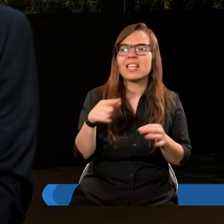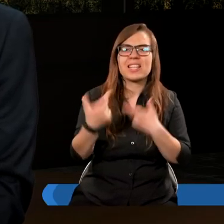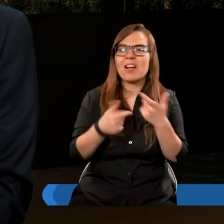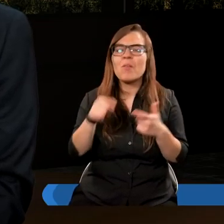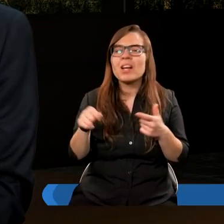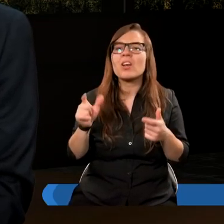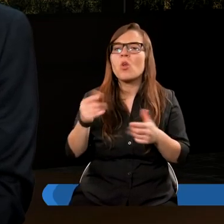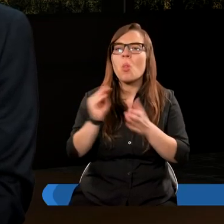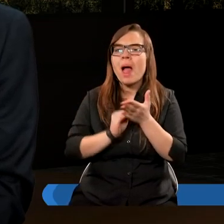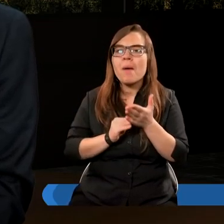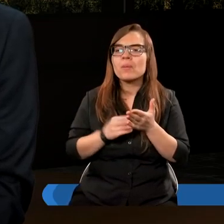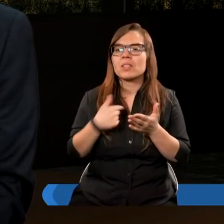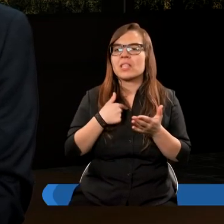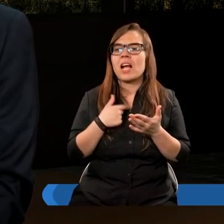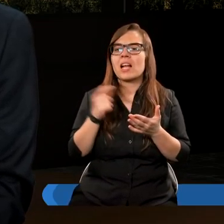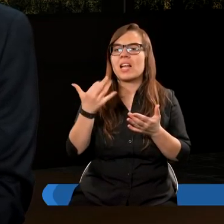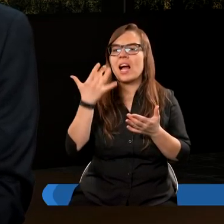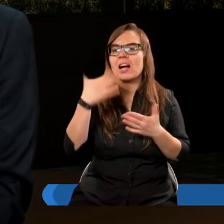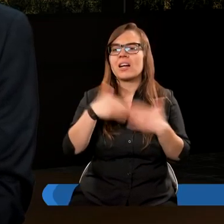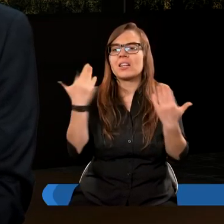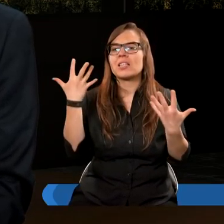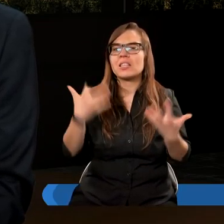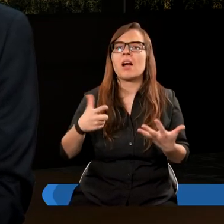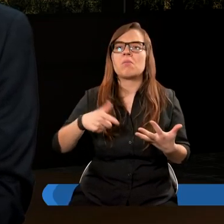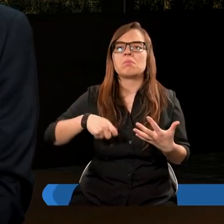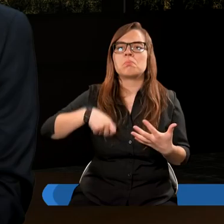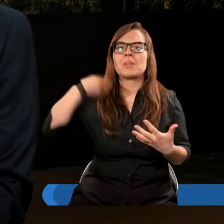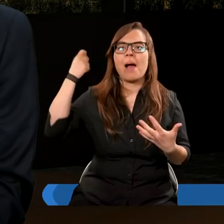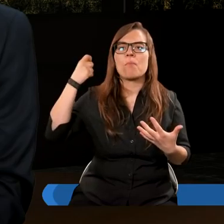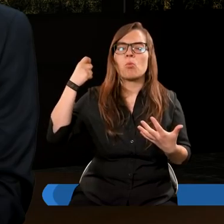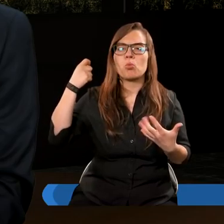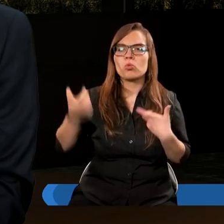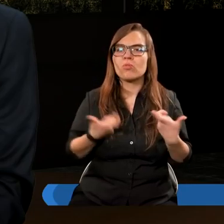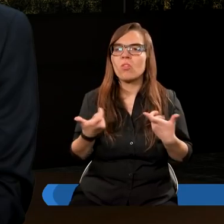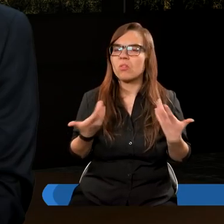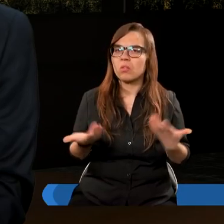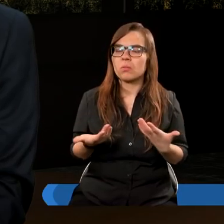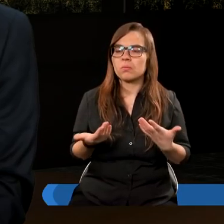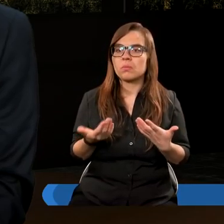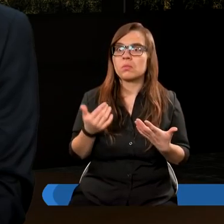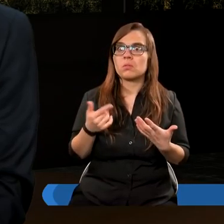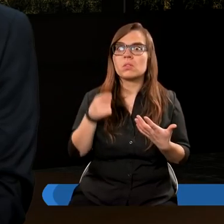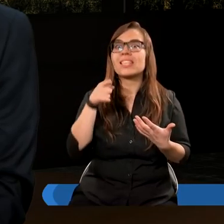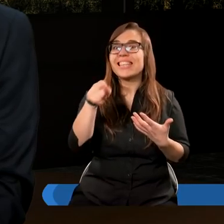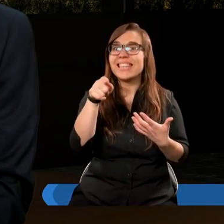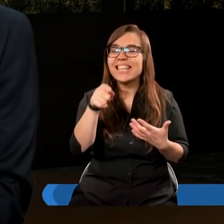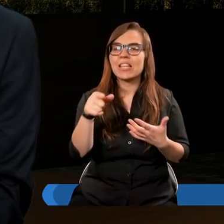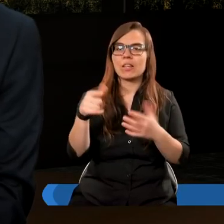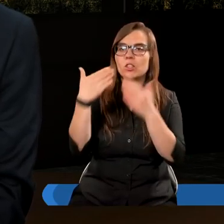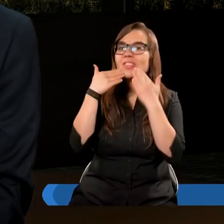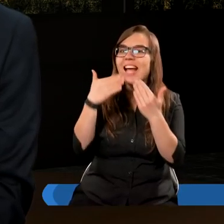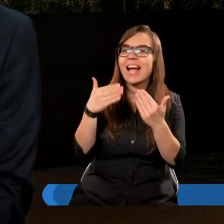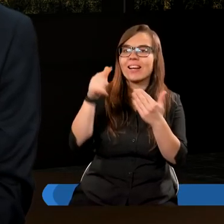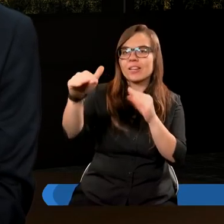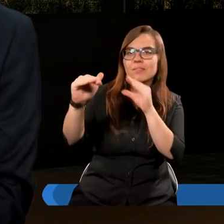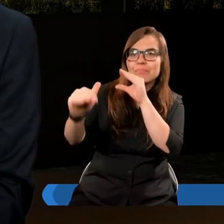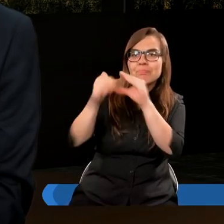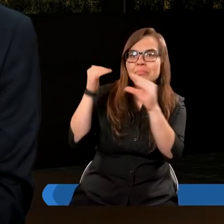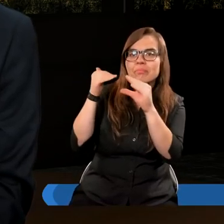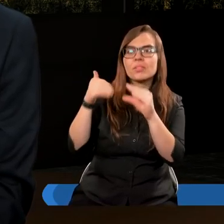momencie, napisałeś, ja za kilka dni chciałem popełnić samobójstwo. To, co zrobiłeś, sprawiło, że